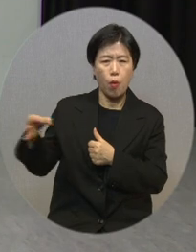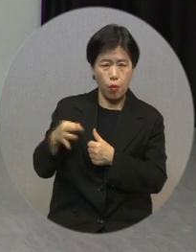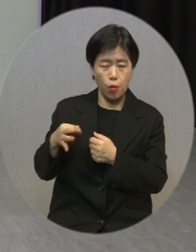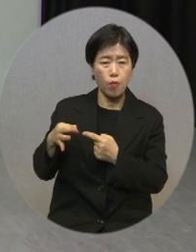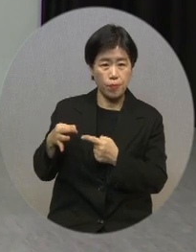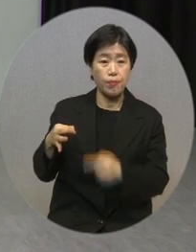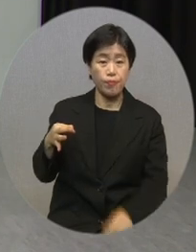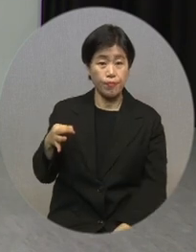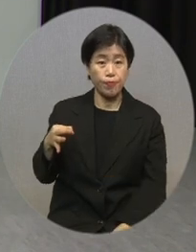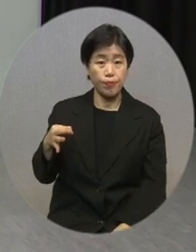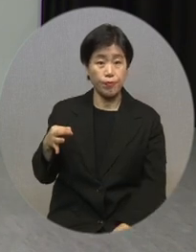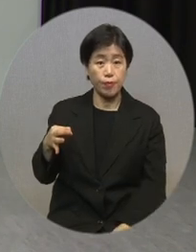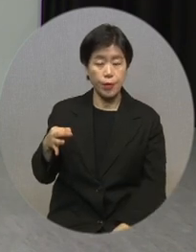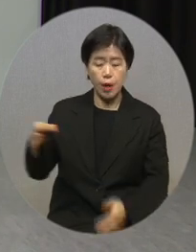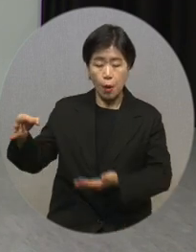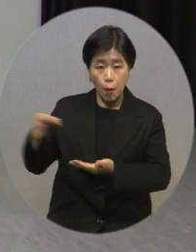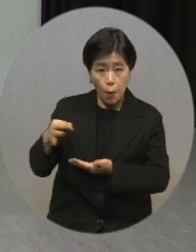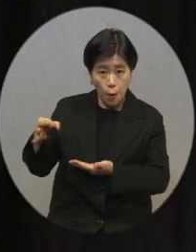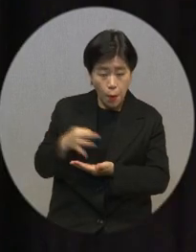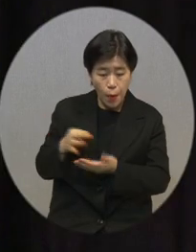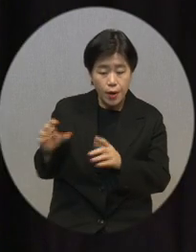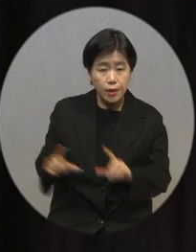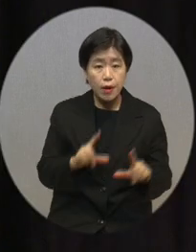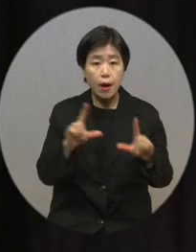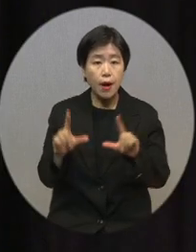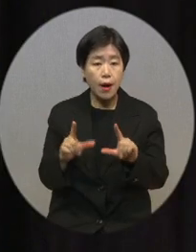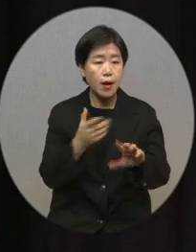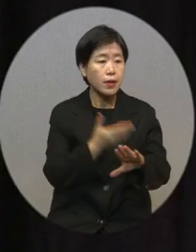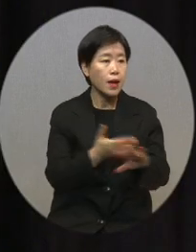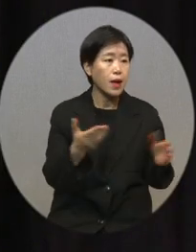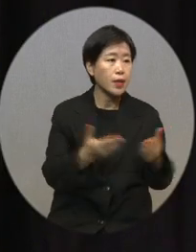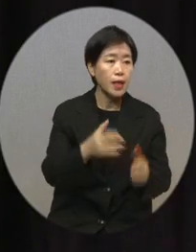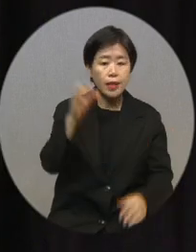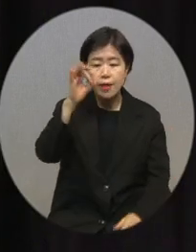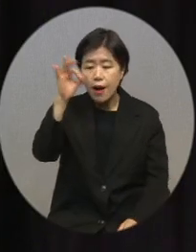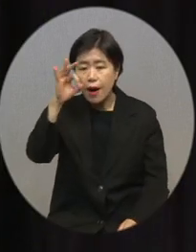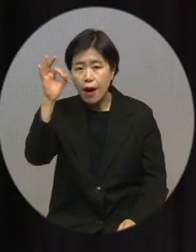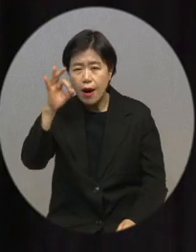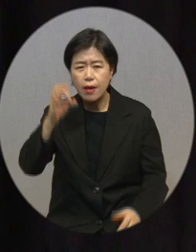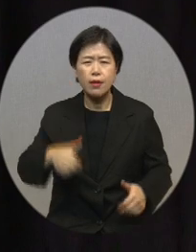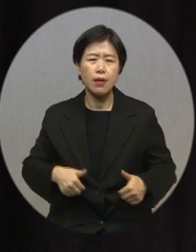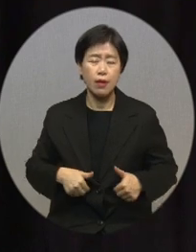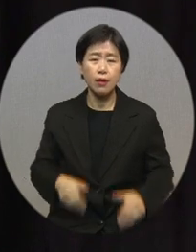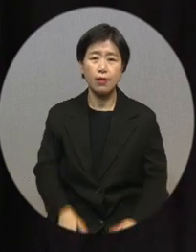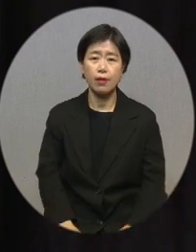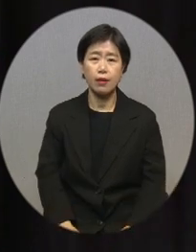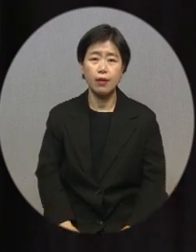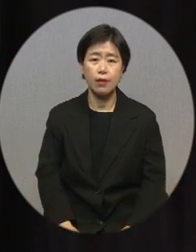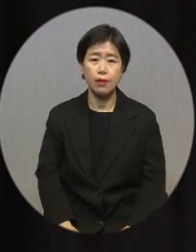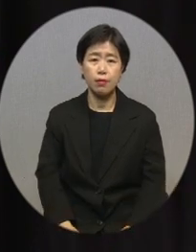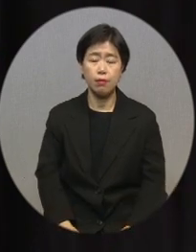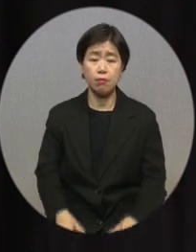그 다른 직장에 취업할 수 있도록 그냥 일 안 하고 네. 돈 들어오니까 나는 이걸 즐기는